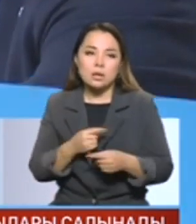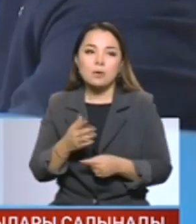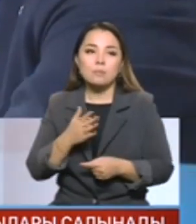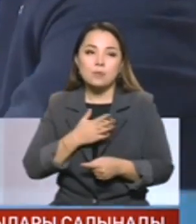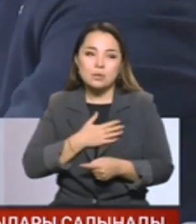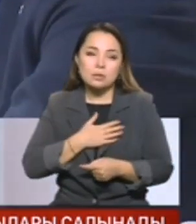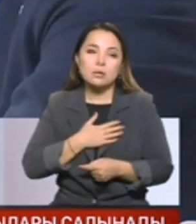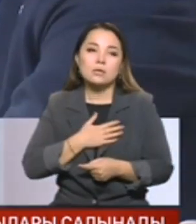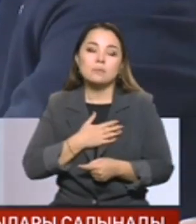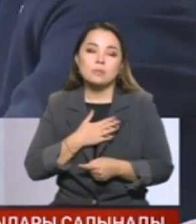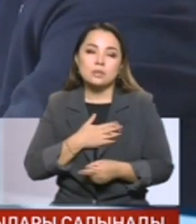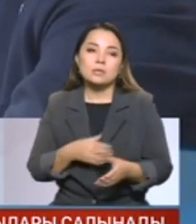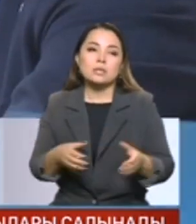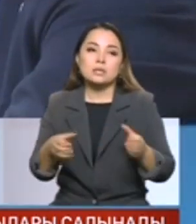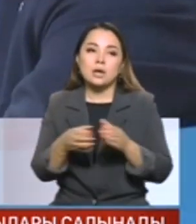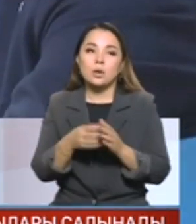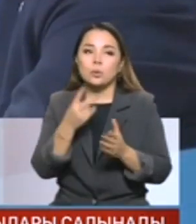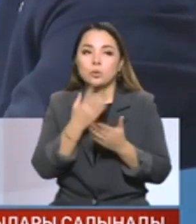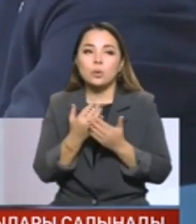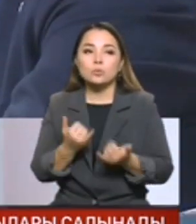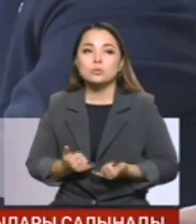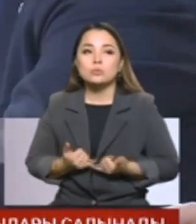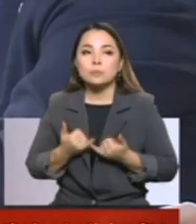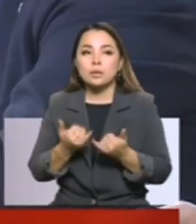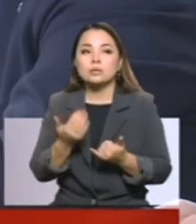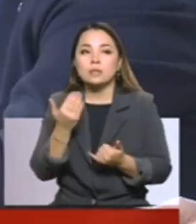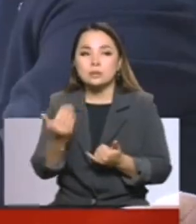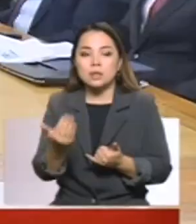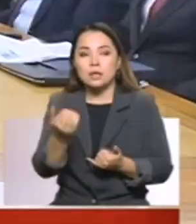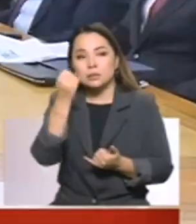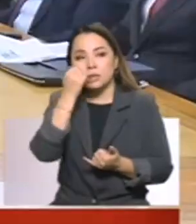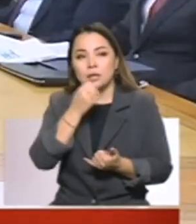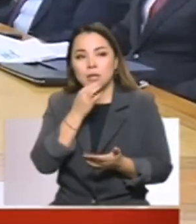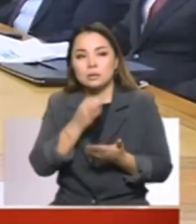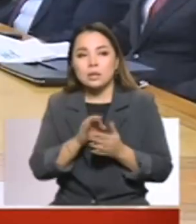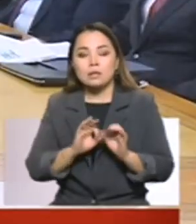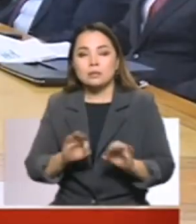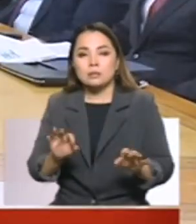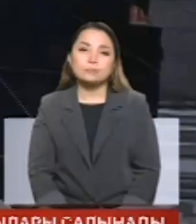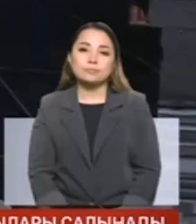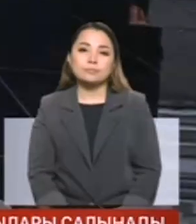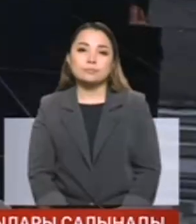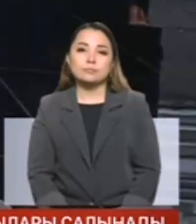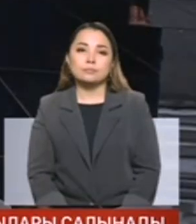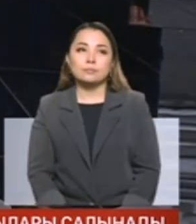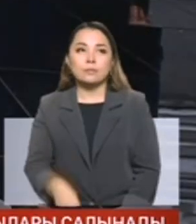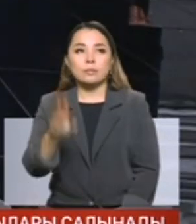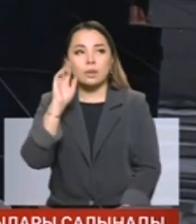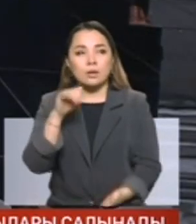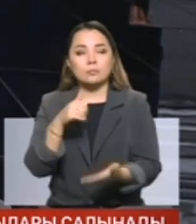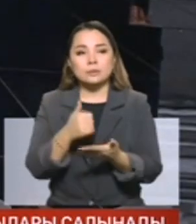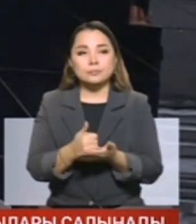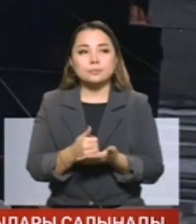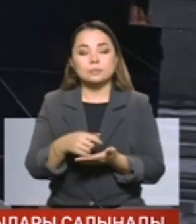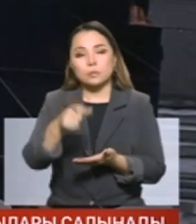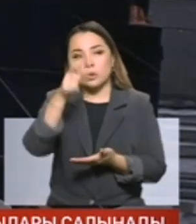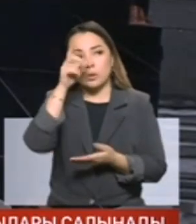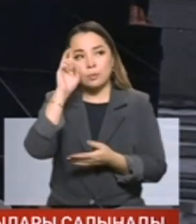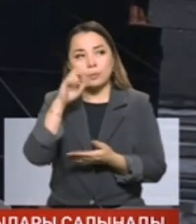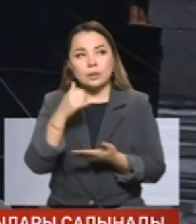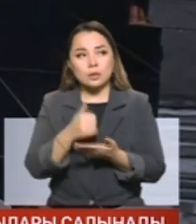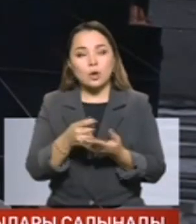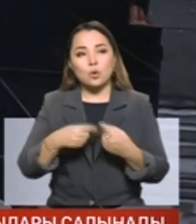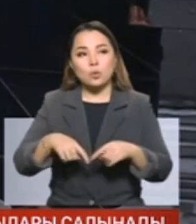және менің делегацияма көрсеткен құрметіңіз үшін сізге ризашылығымды білдіремін. Мемлекет басшысы Түркі